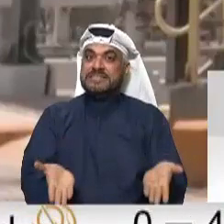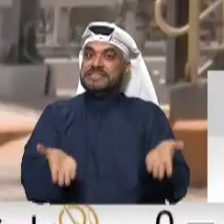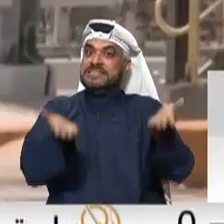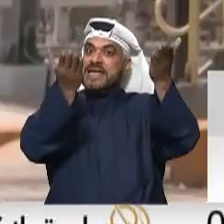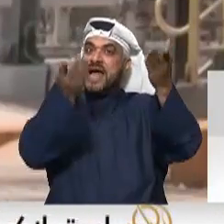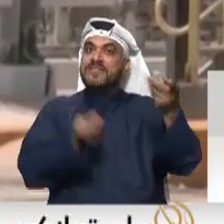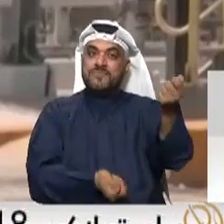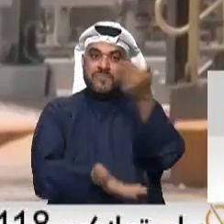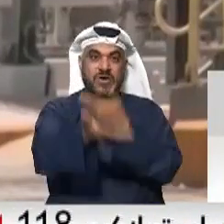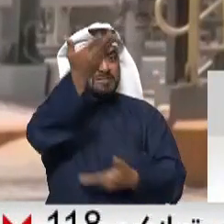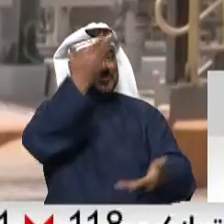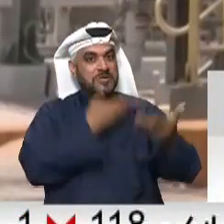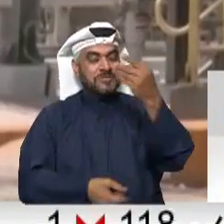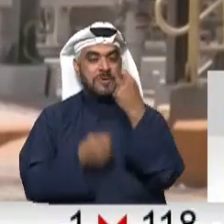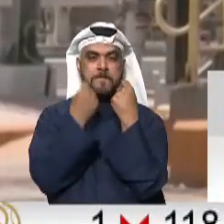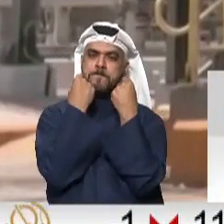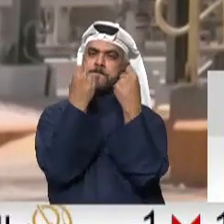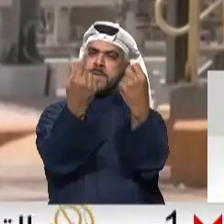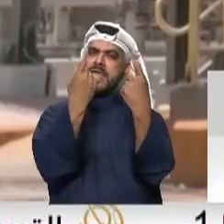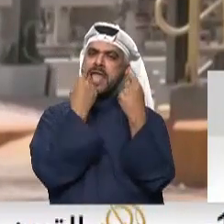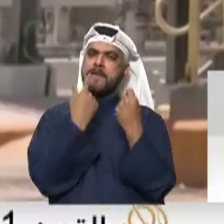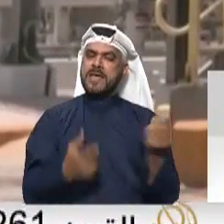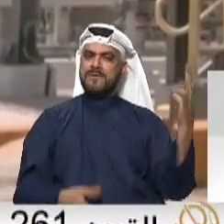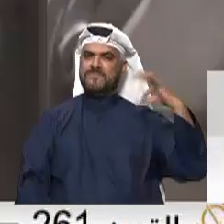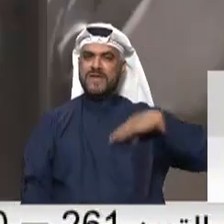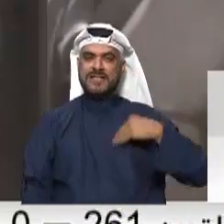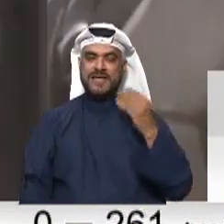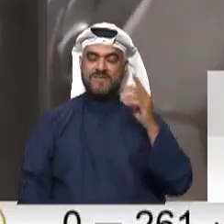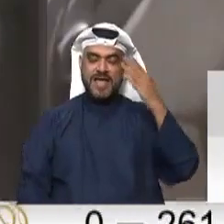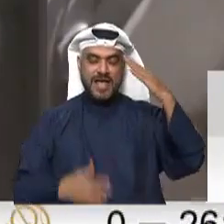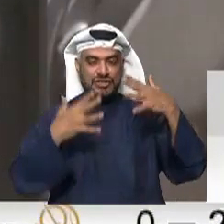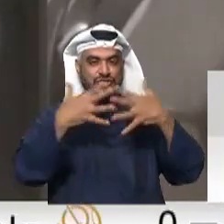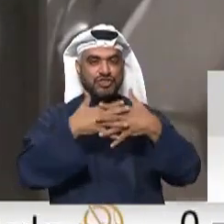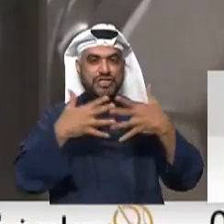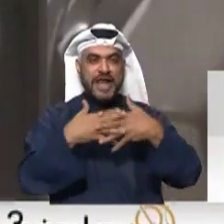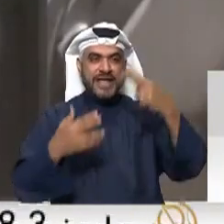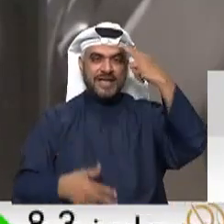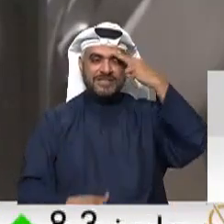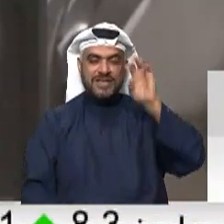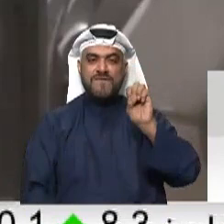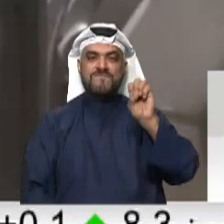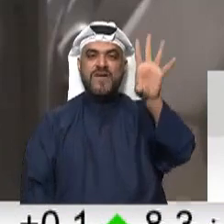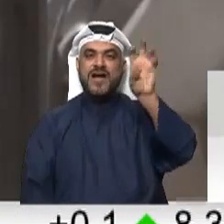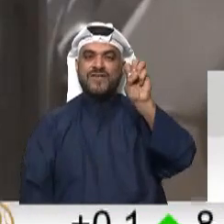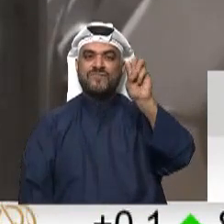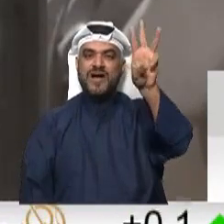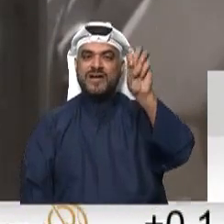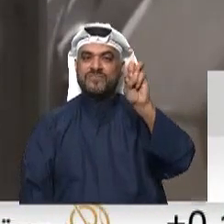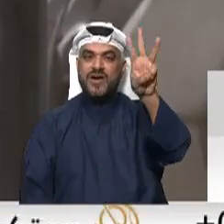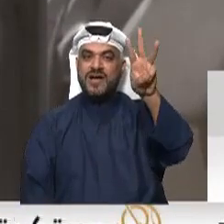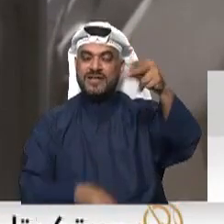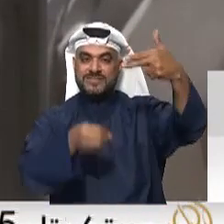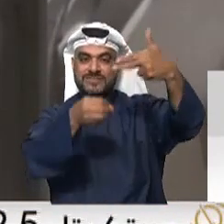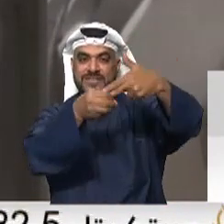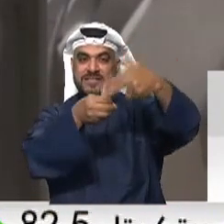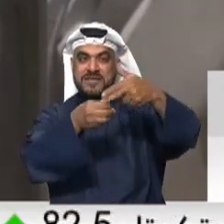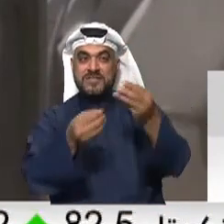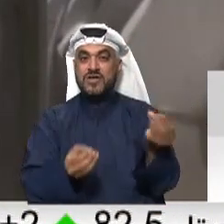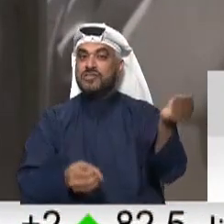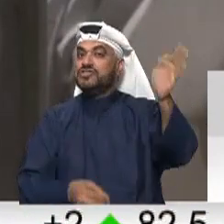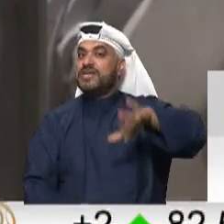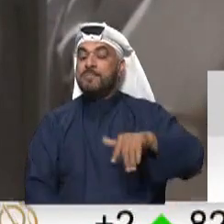المبيعات وتحسن هوامش المنتجات المكرره حيث ارتفع عصافير الربح بنسبه تجاوزت